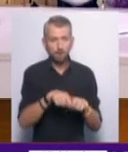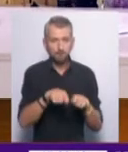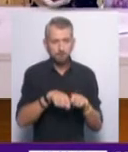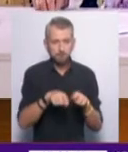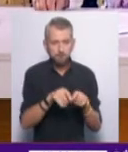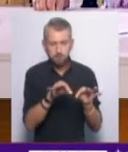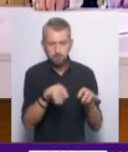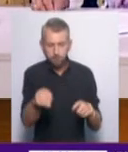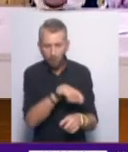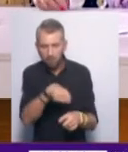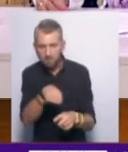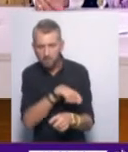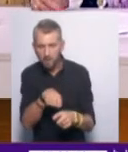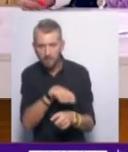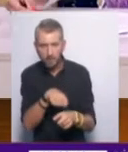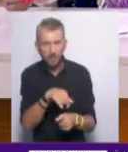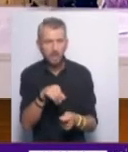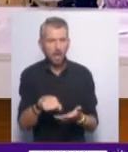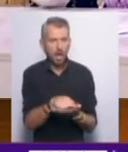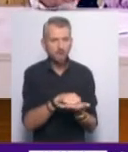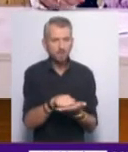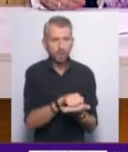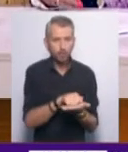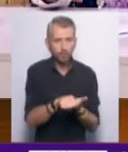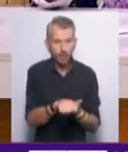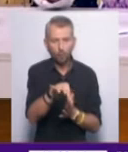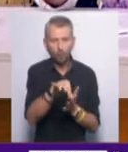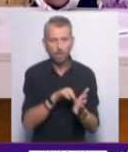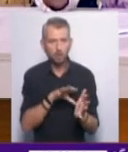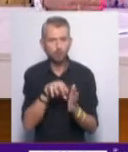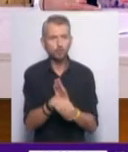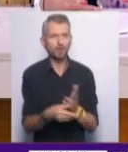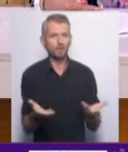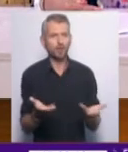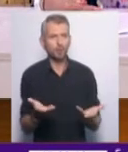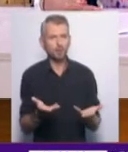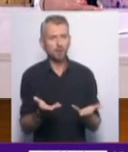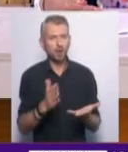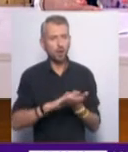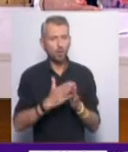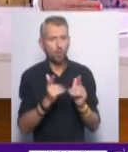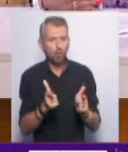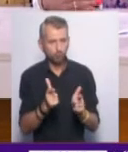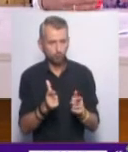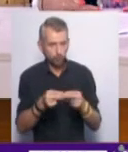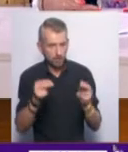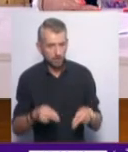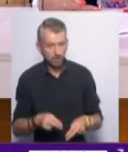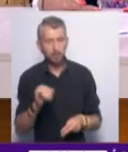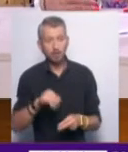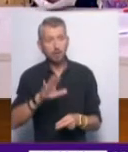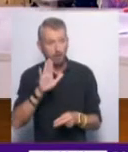і асфальтування одразу включіть в якусь там угоду, укладаєте, і